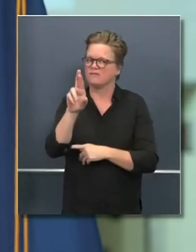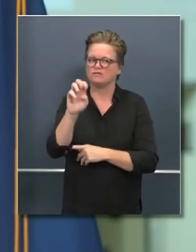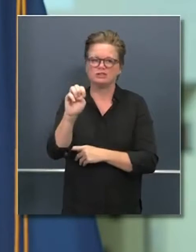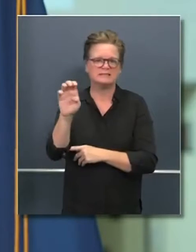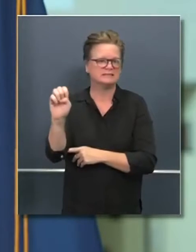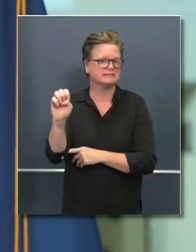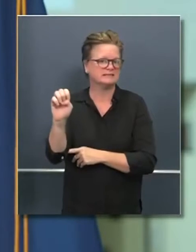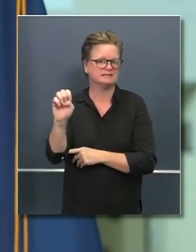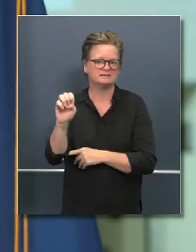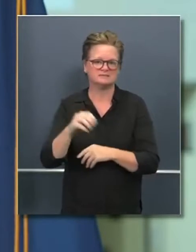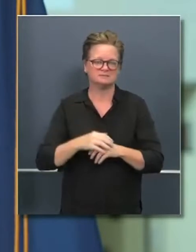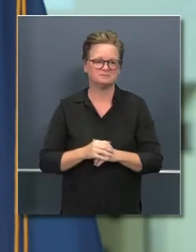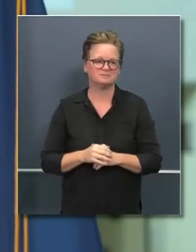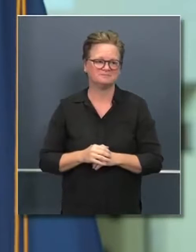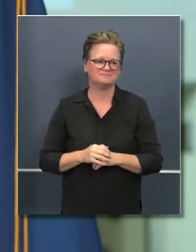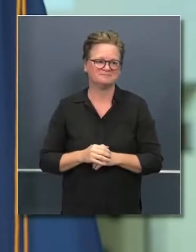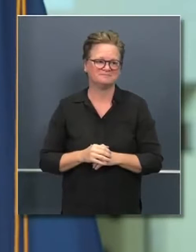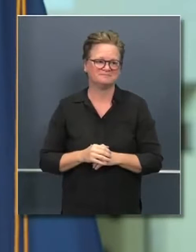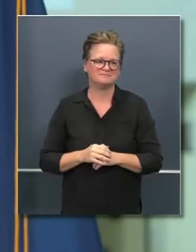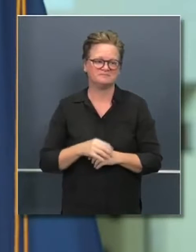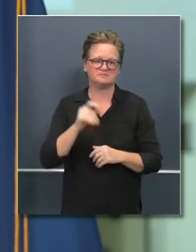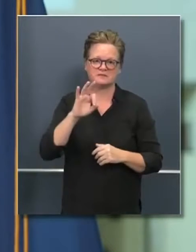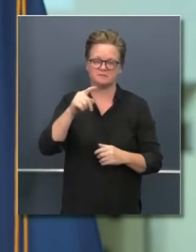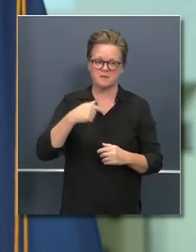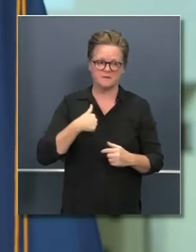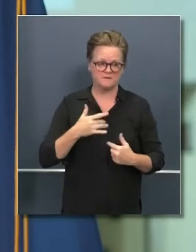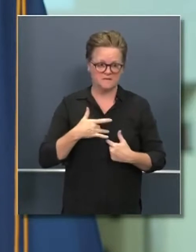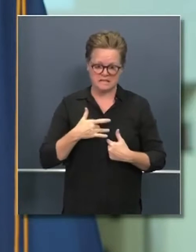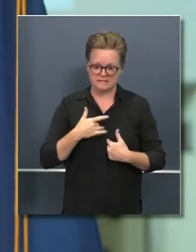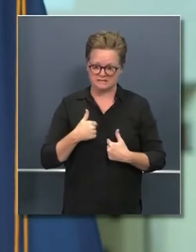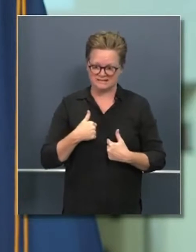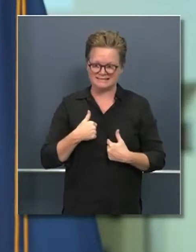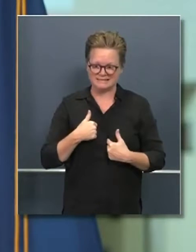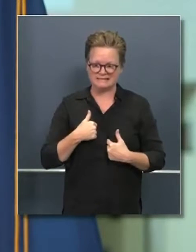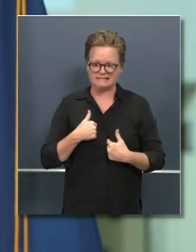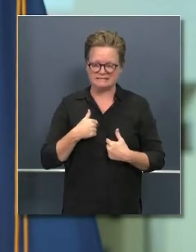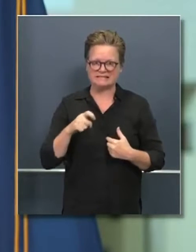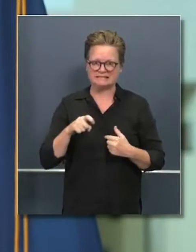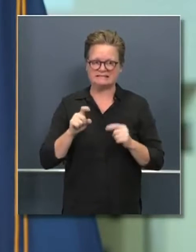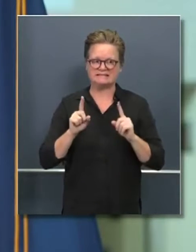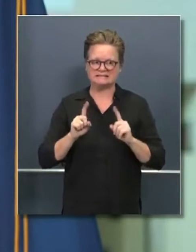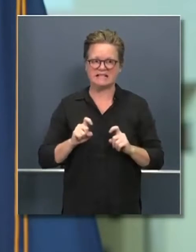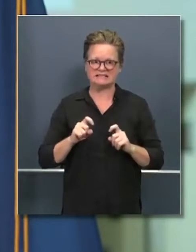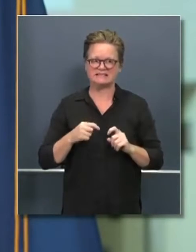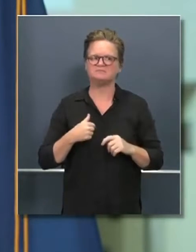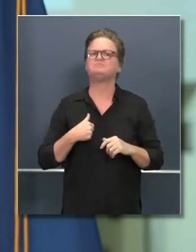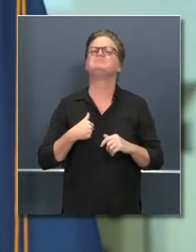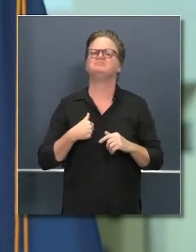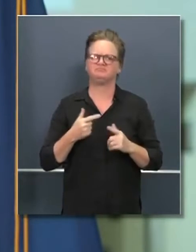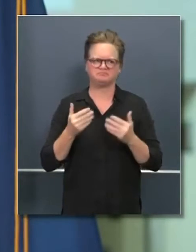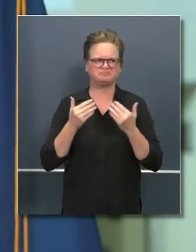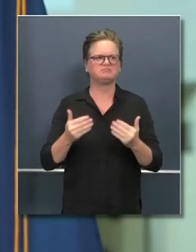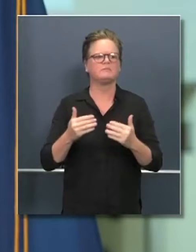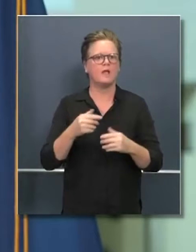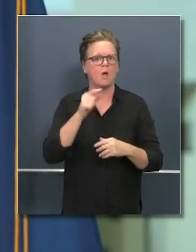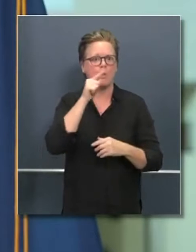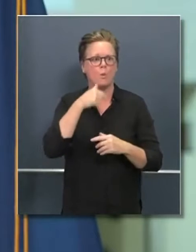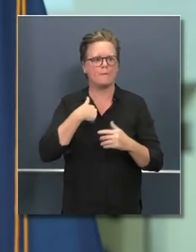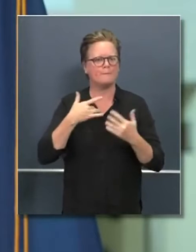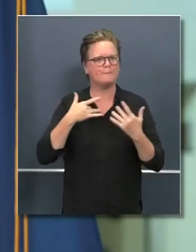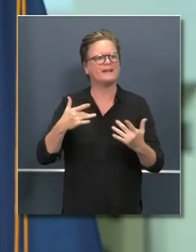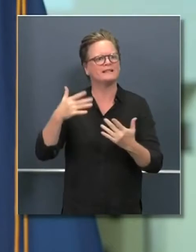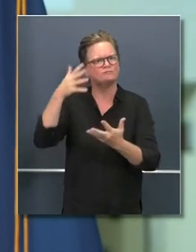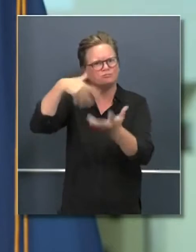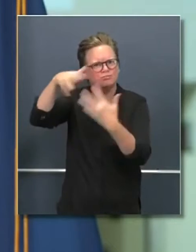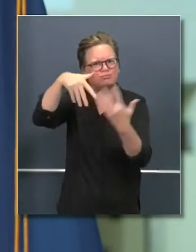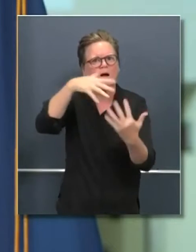mặt. Thế chữ che mặt này là chữ Thanh Tùng dịch sát nghĩa từ bản tin tiếng Anh là cover their faces. Nhưng thật ra nếu mà dịch qua tiếng Việt